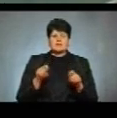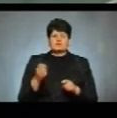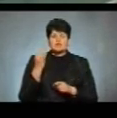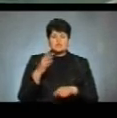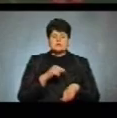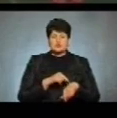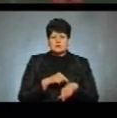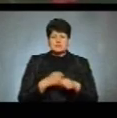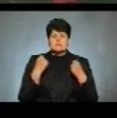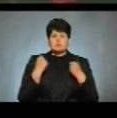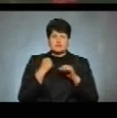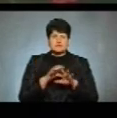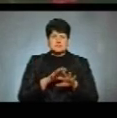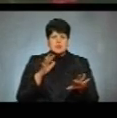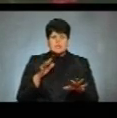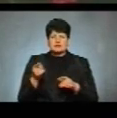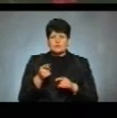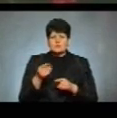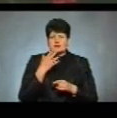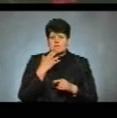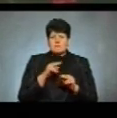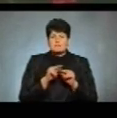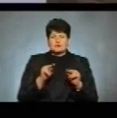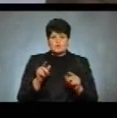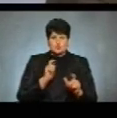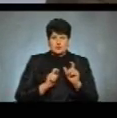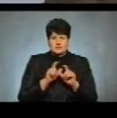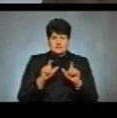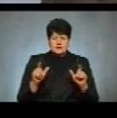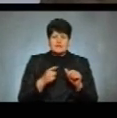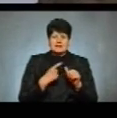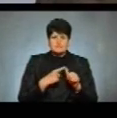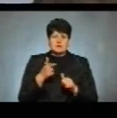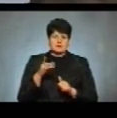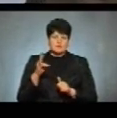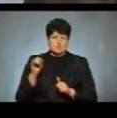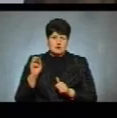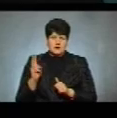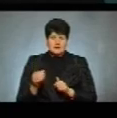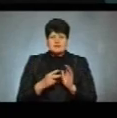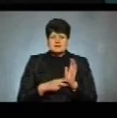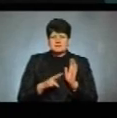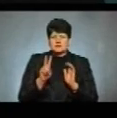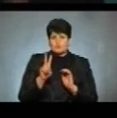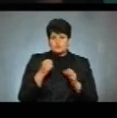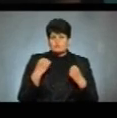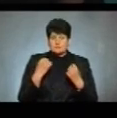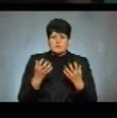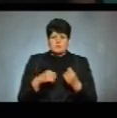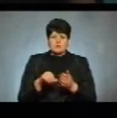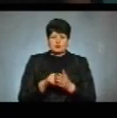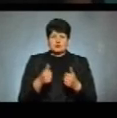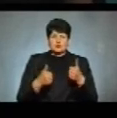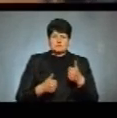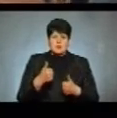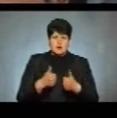14-й годині в спортивній залі Тернопільського національного педагогічного університету імені Володимира Гнатюка. 72 спортсменів беруть участь у